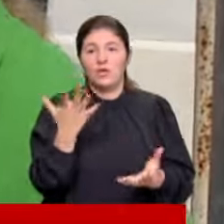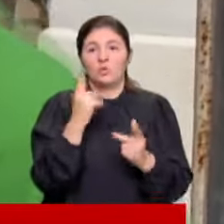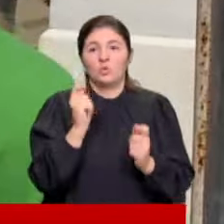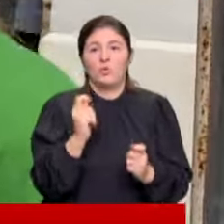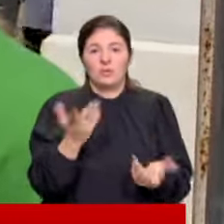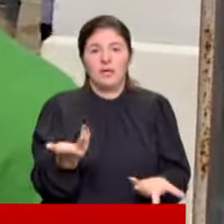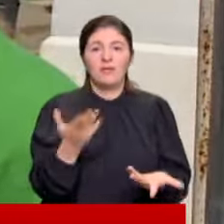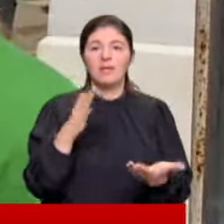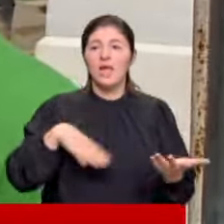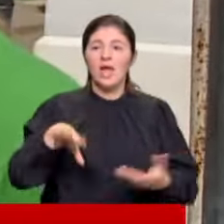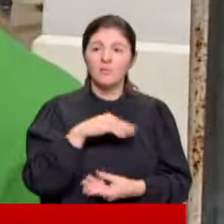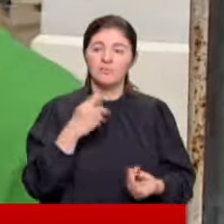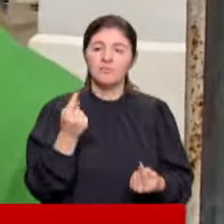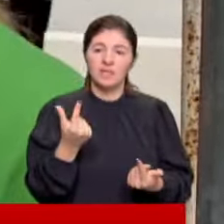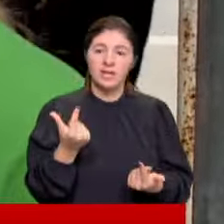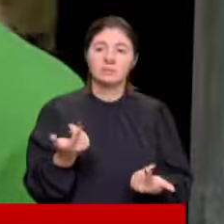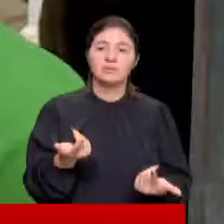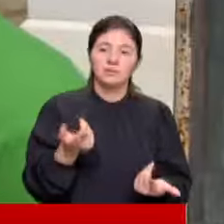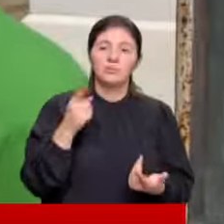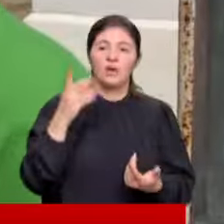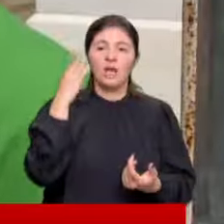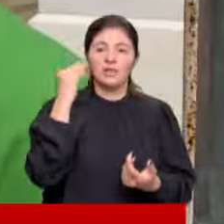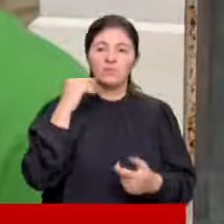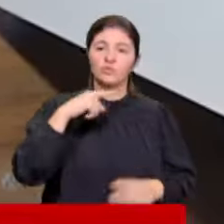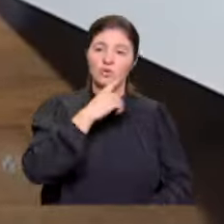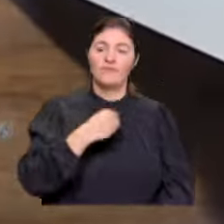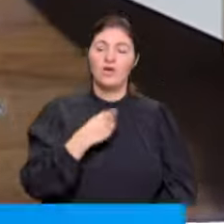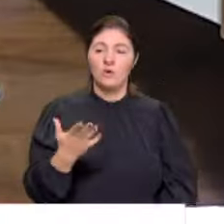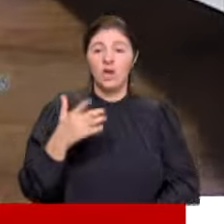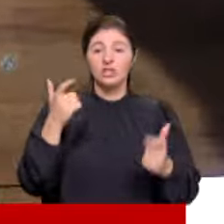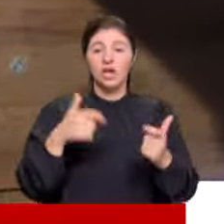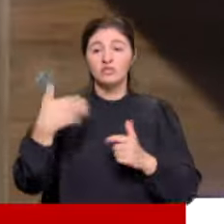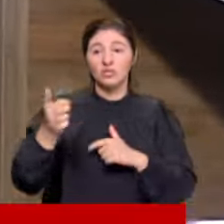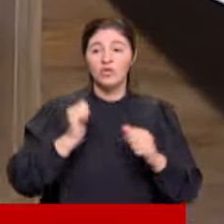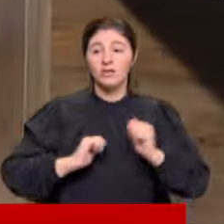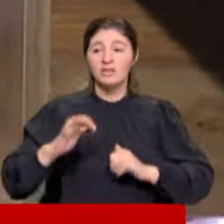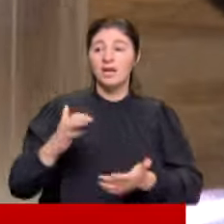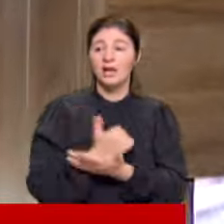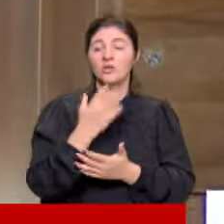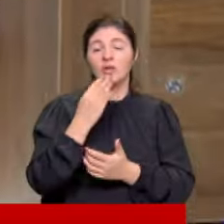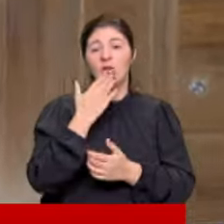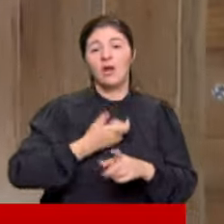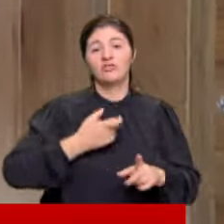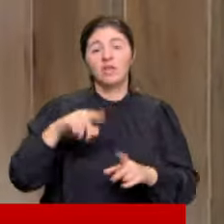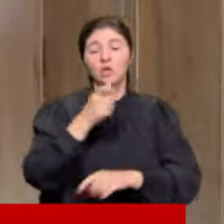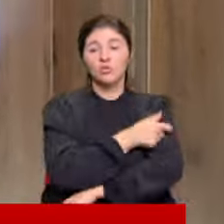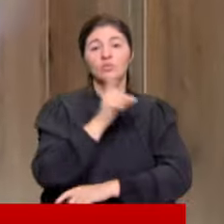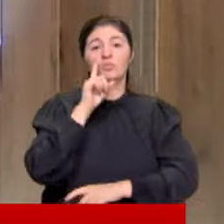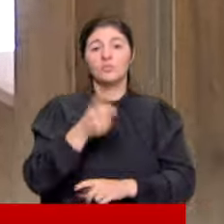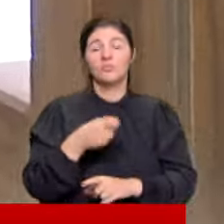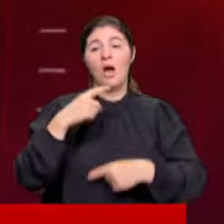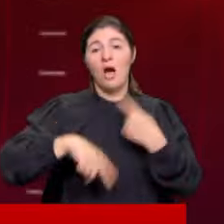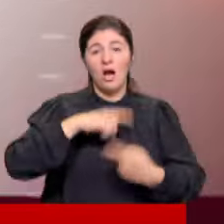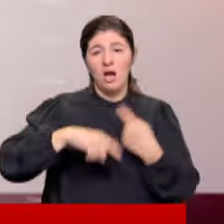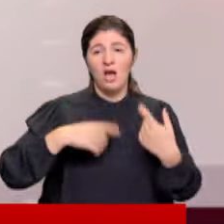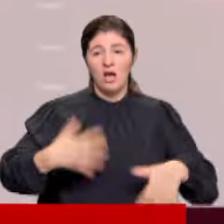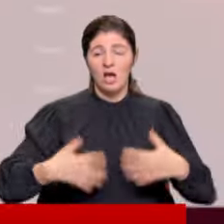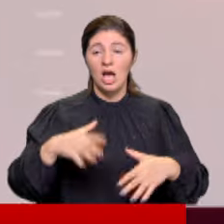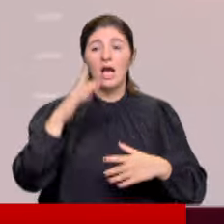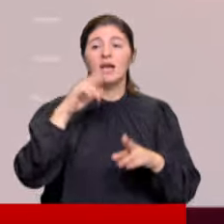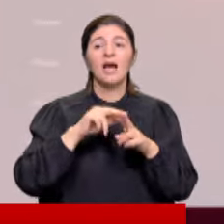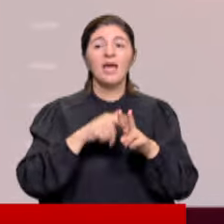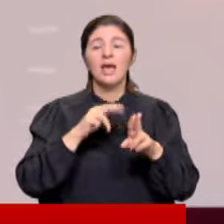zaten hepimizi Tabii birazcık Bu anlamda zorluyor şehir dışında üniversite kazanan öğrenciler yurt bulma telaşında KYK yurt